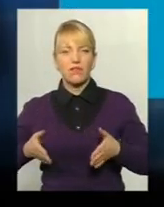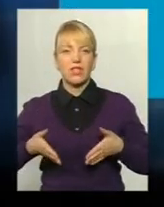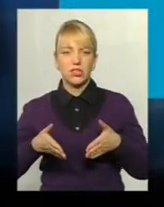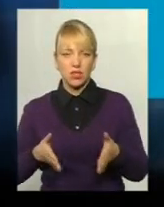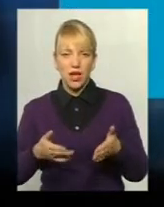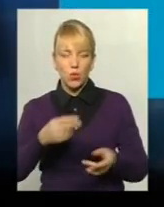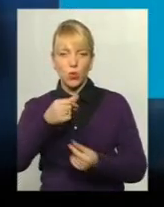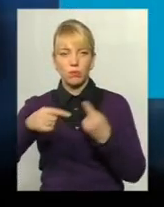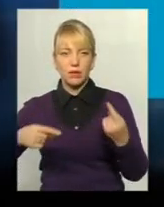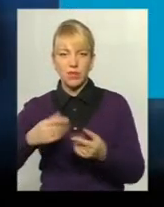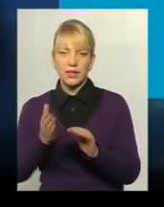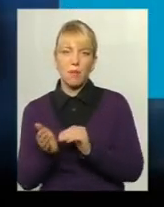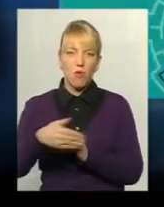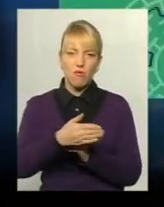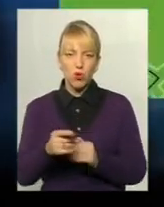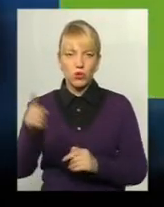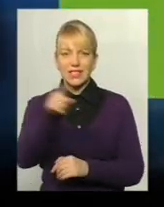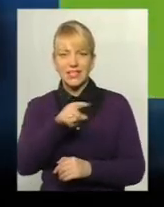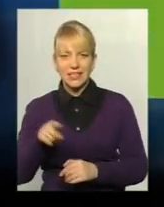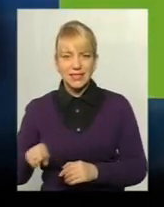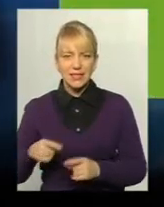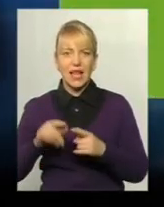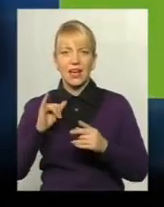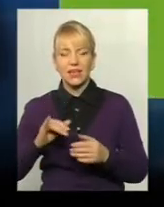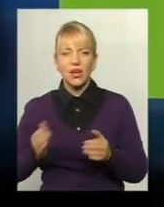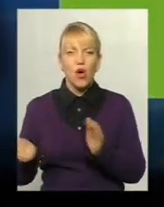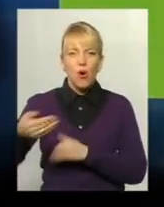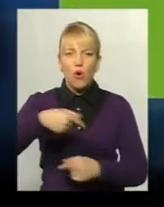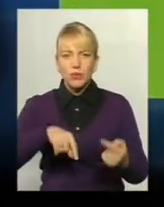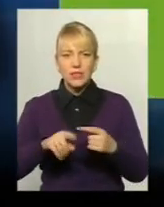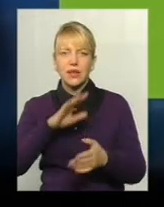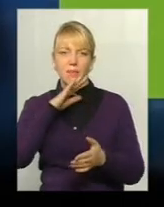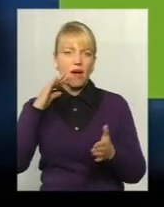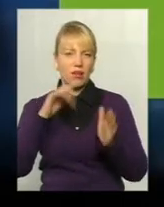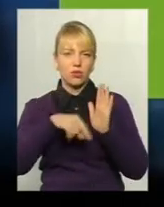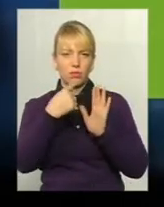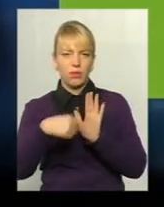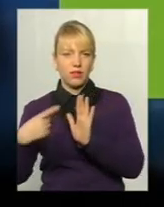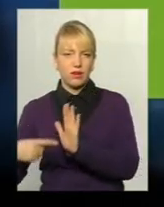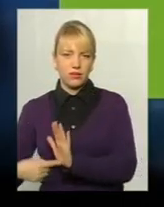підприємця повороти, зигзаги, об'їзні дороги, чимало знаків питань.